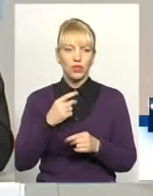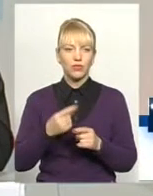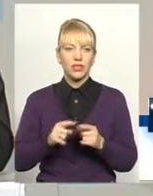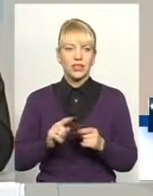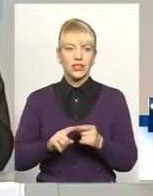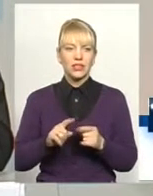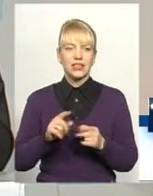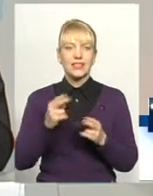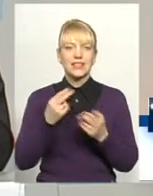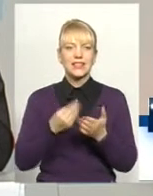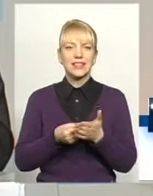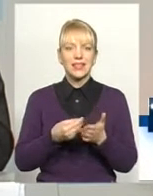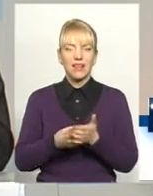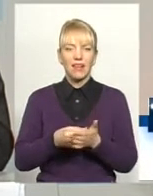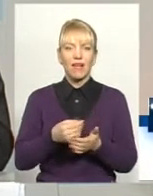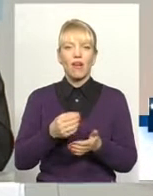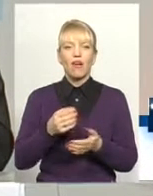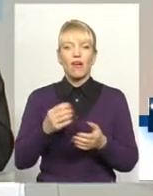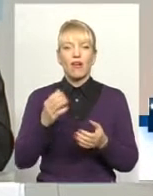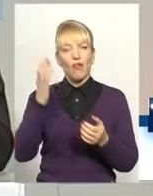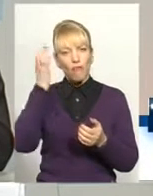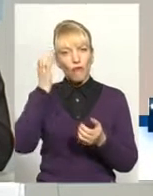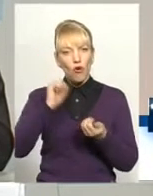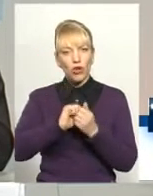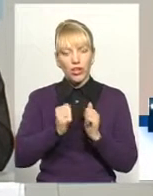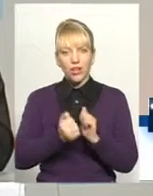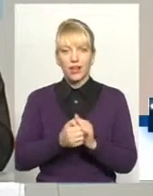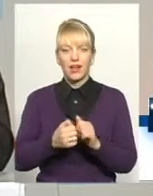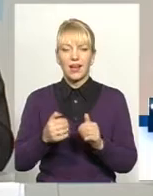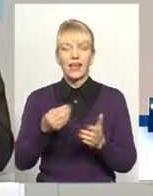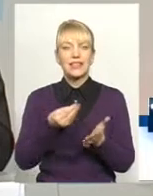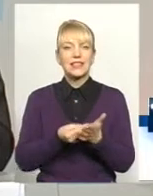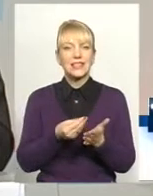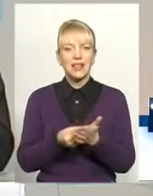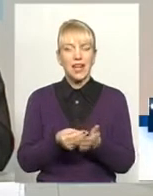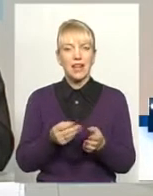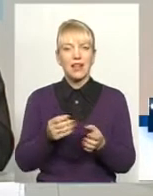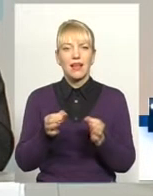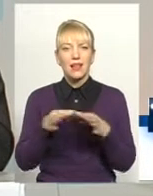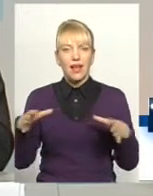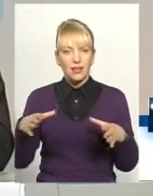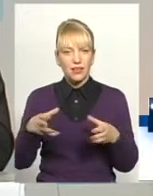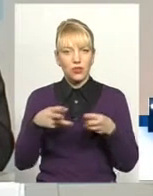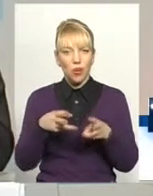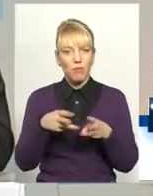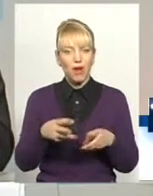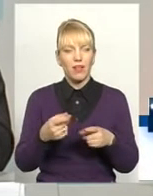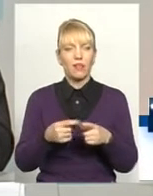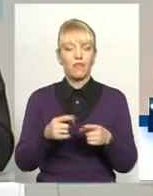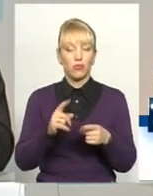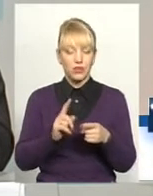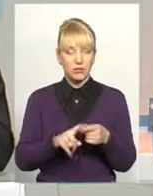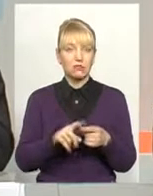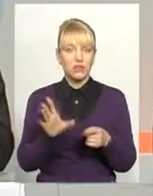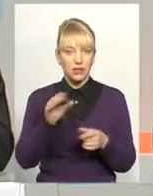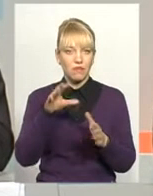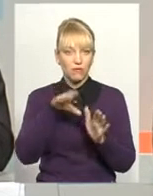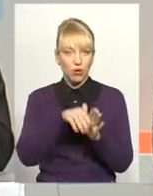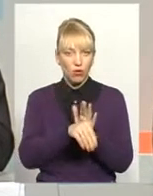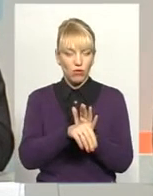враховується і ціна вугілля, і ціна газу, і ціна ядерного палива, і так далі. Значить, на даний момент